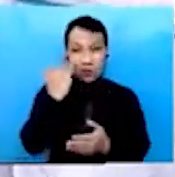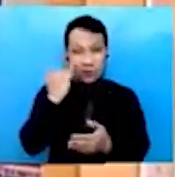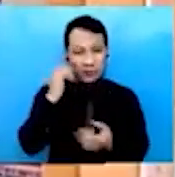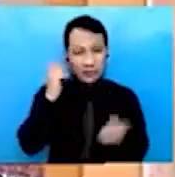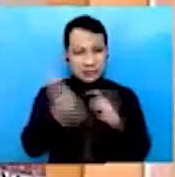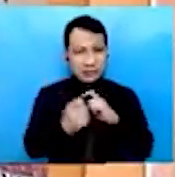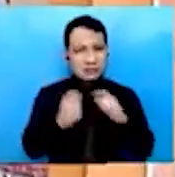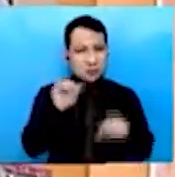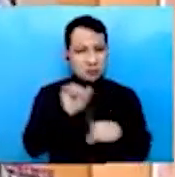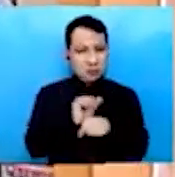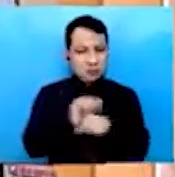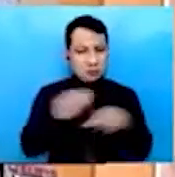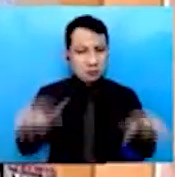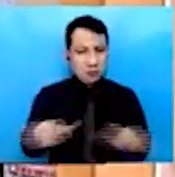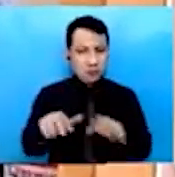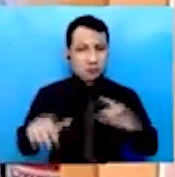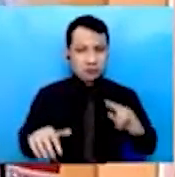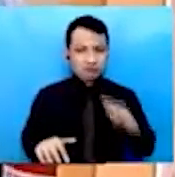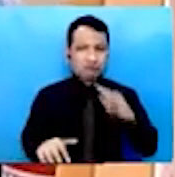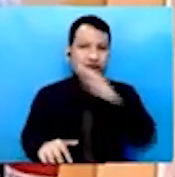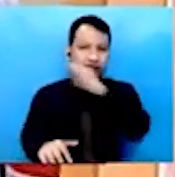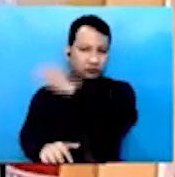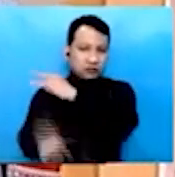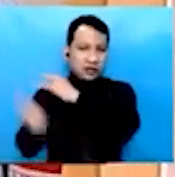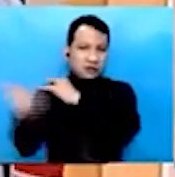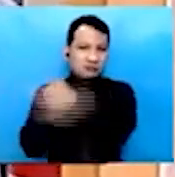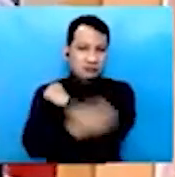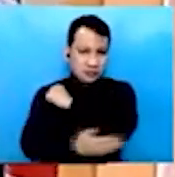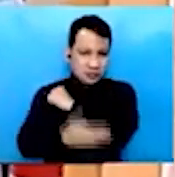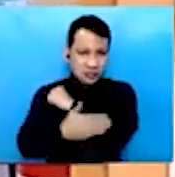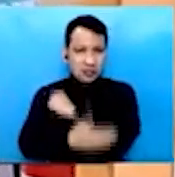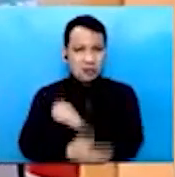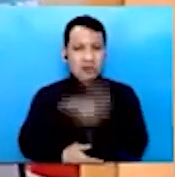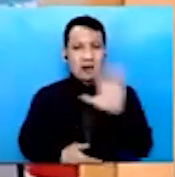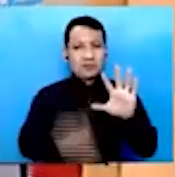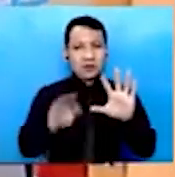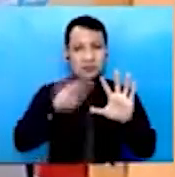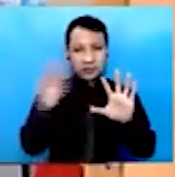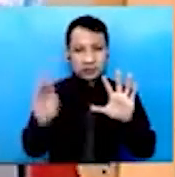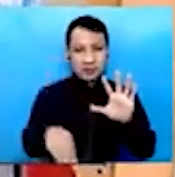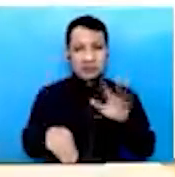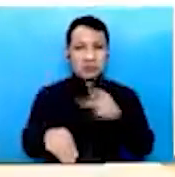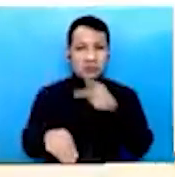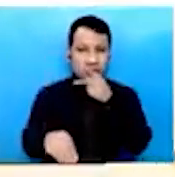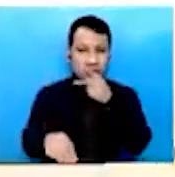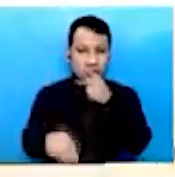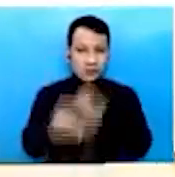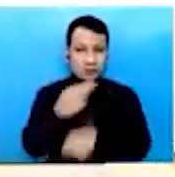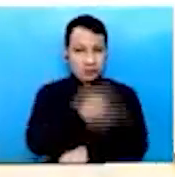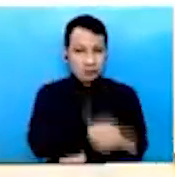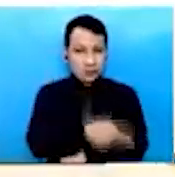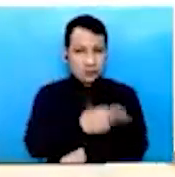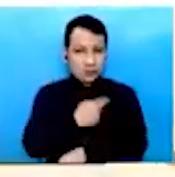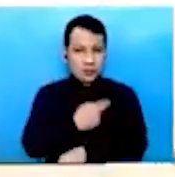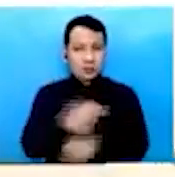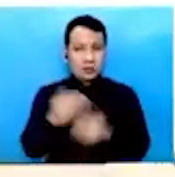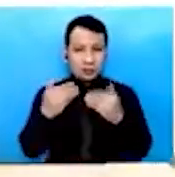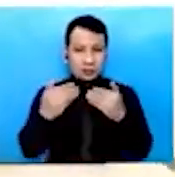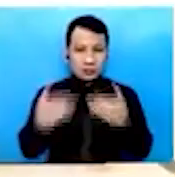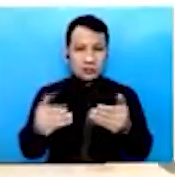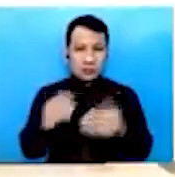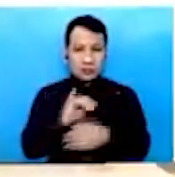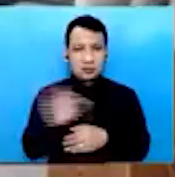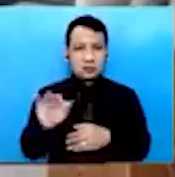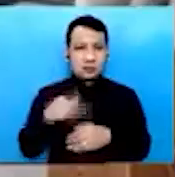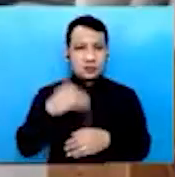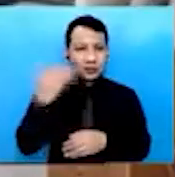daw yan ng 5% ng health workers mula sa mga pribadong ospital. If magtuloy-tuloy yan, baka in the